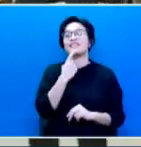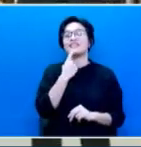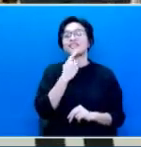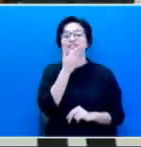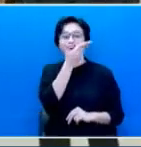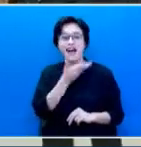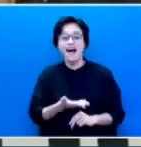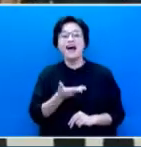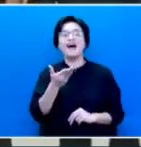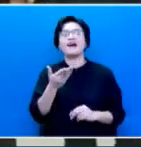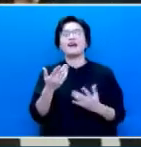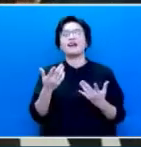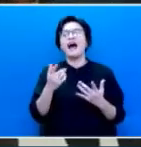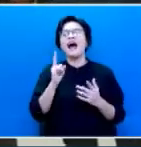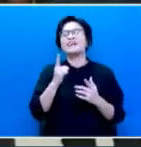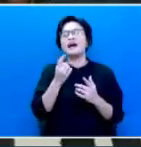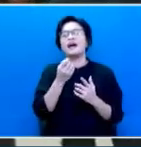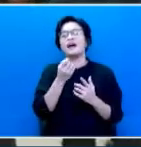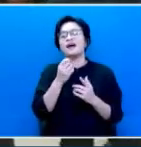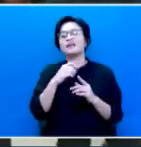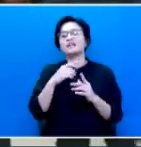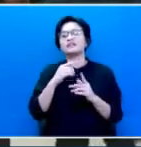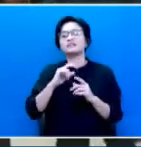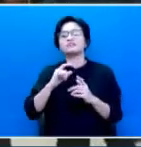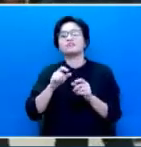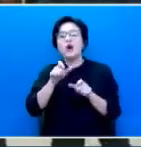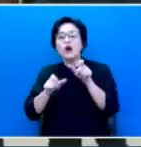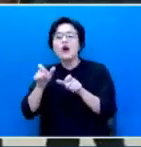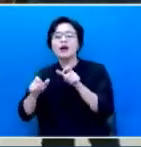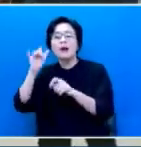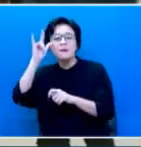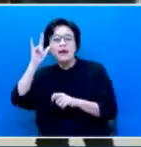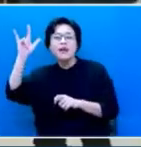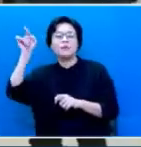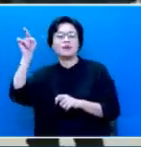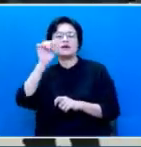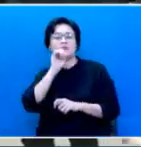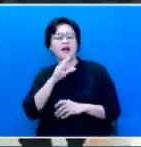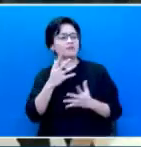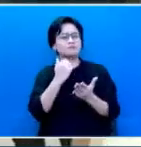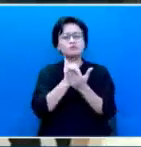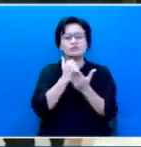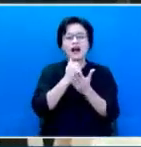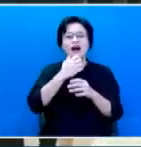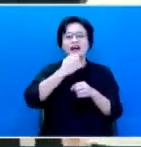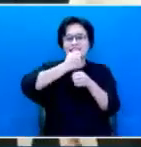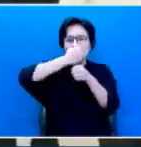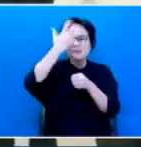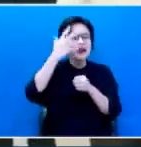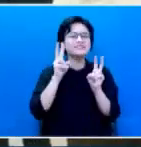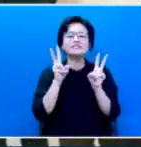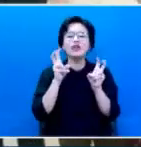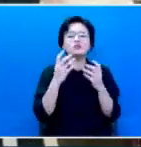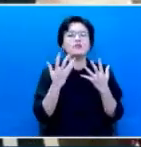ini terlihat dari beberapa kali pernyataan dari kader PDIP mengenai ketidakjelasan status Gibran yang jadi